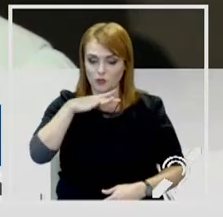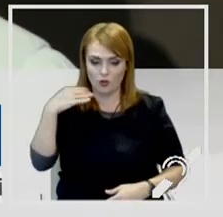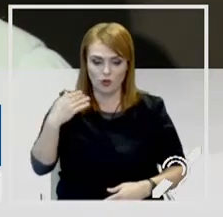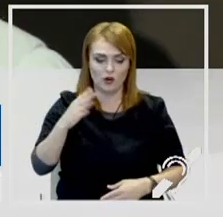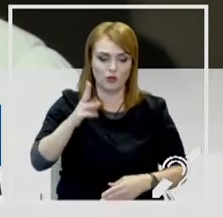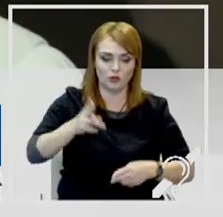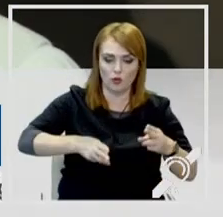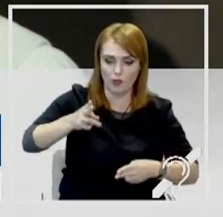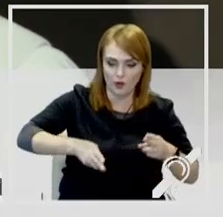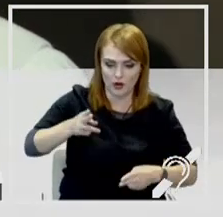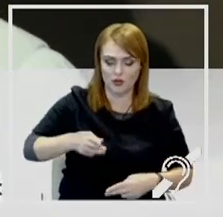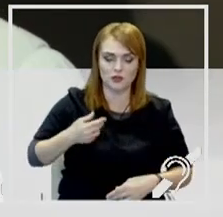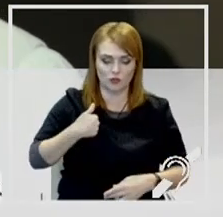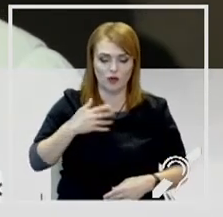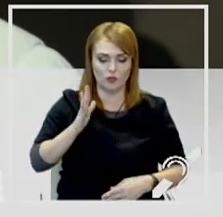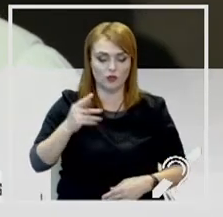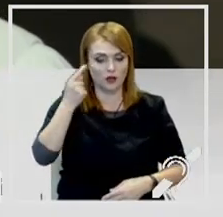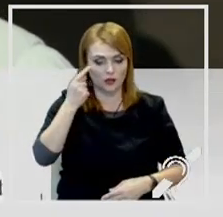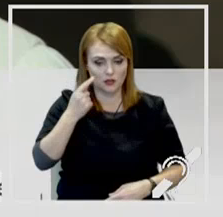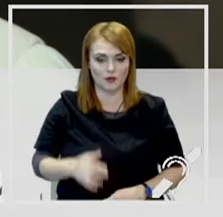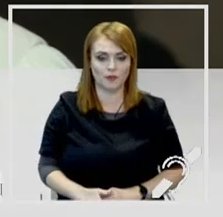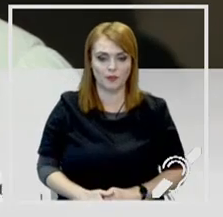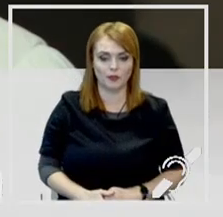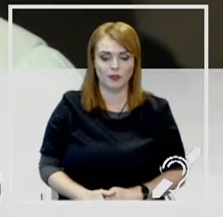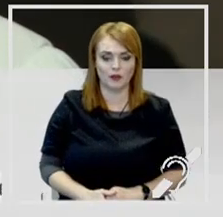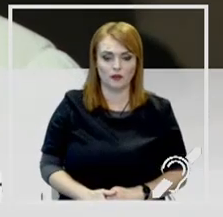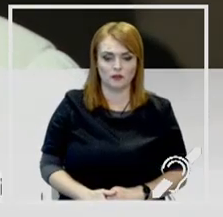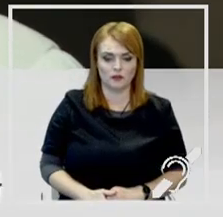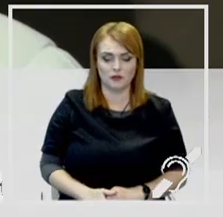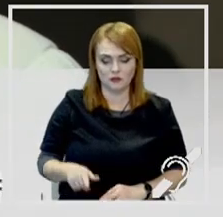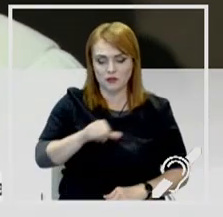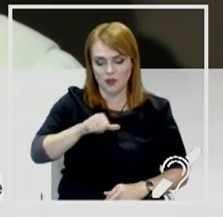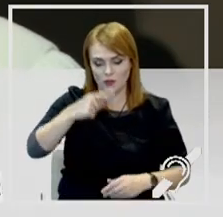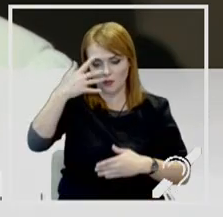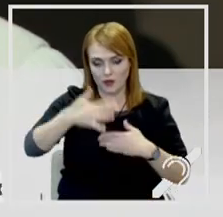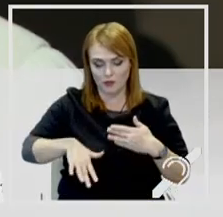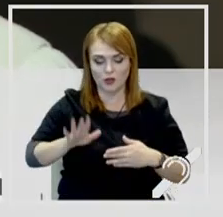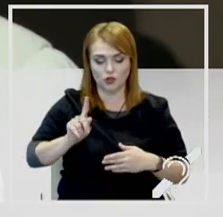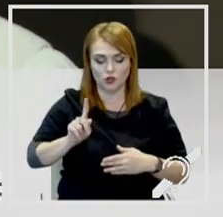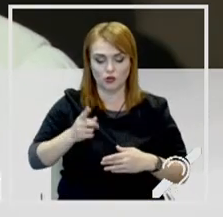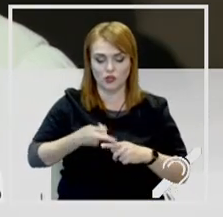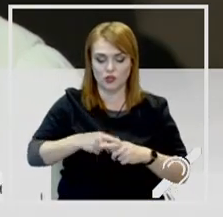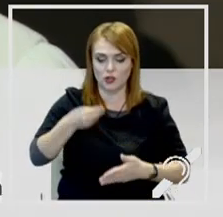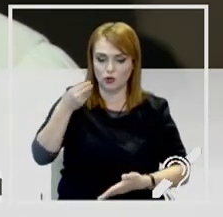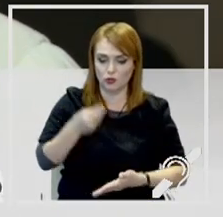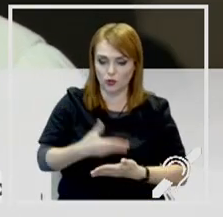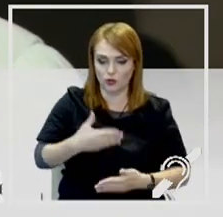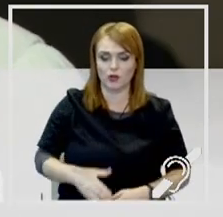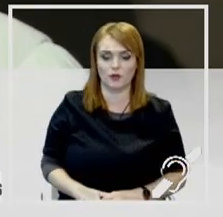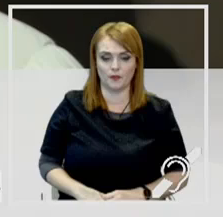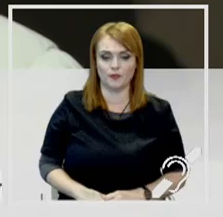o intervenție chirurgicală la ochi. Vă dați seama că sunt costuri imense,